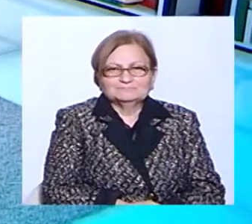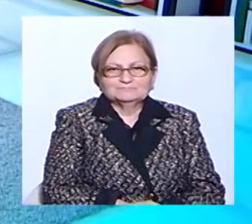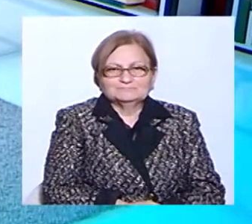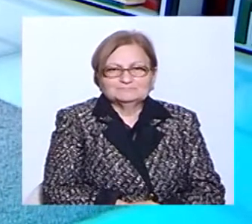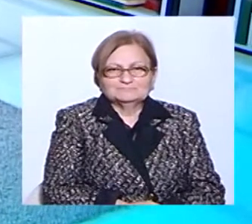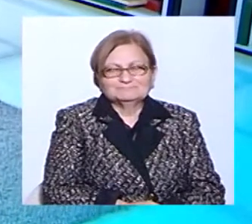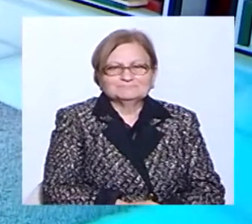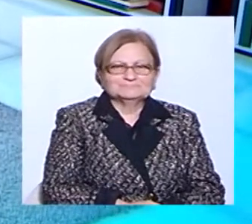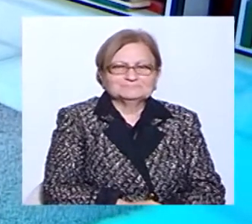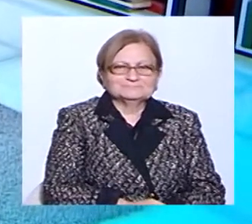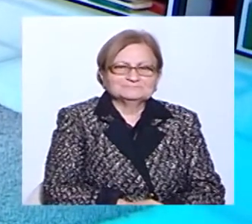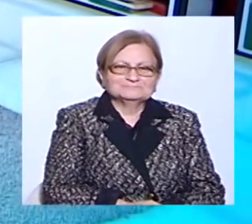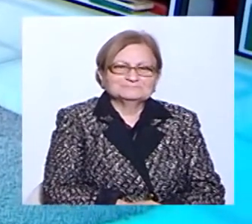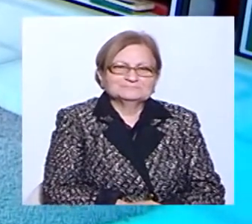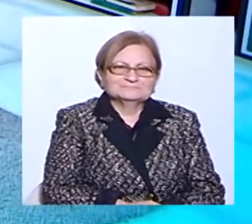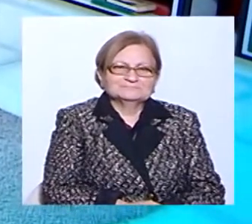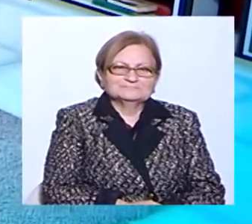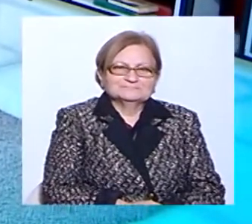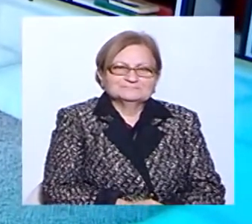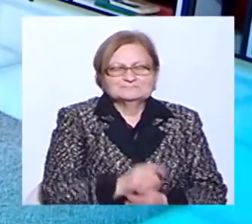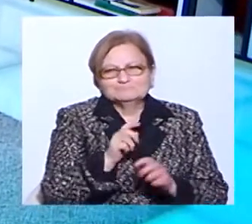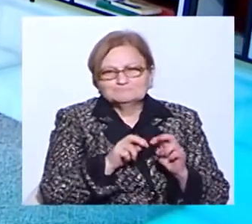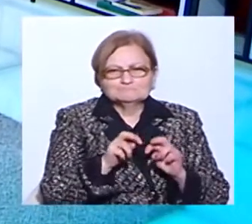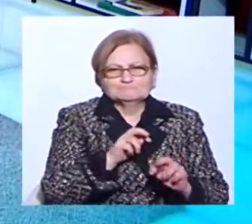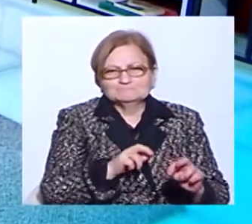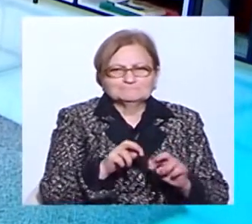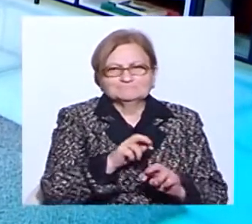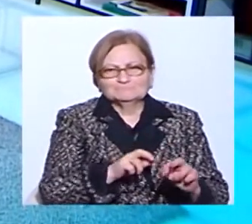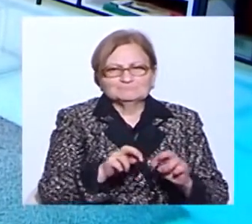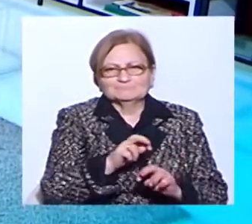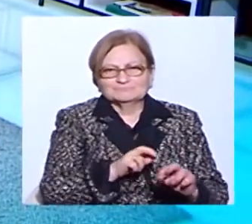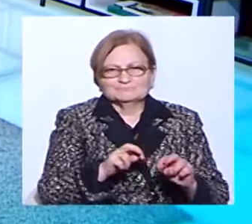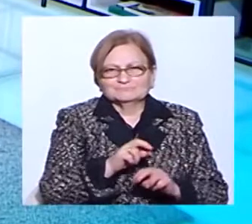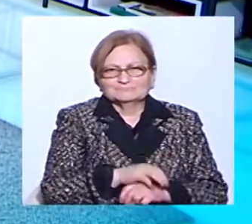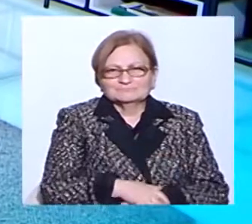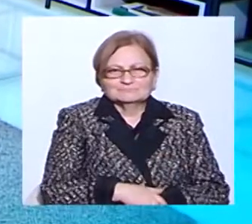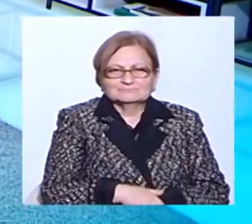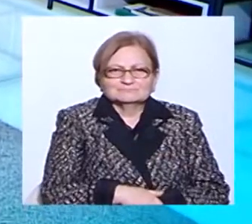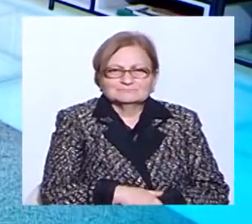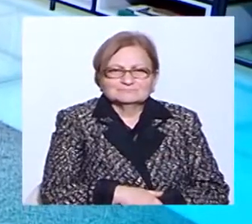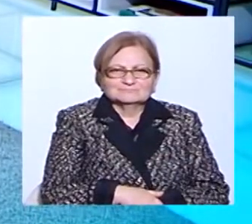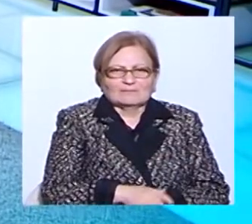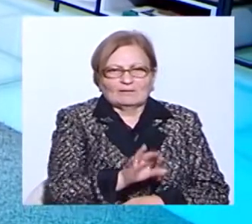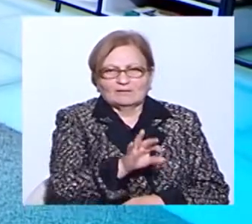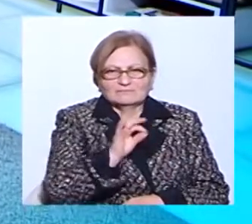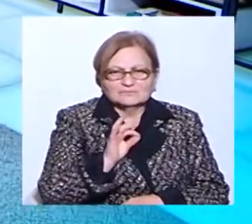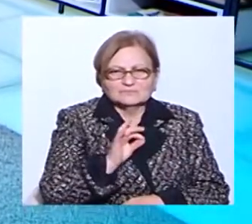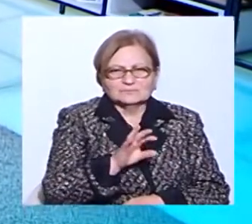Aha, nas gavigot da eset zavigot.